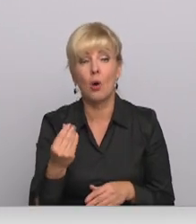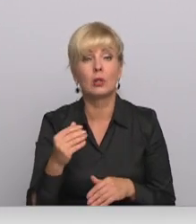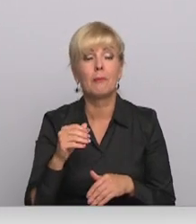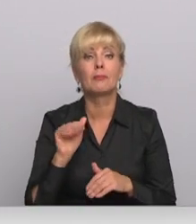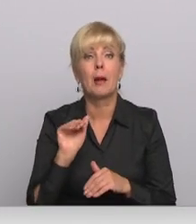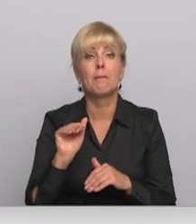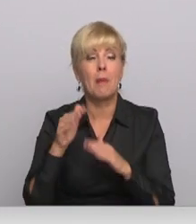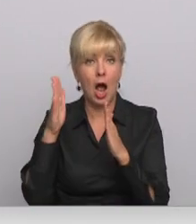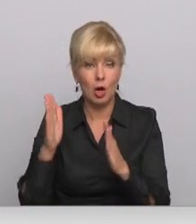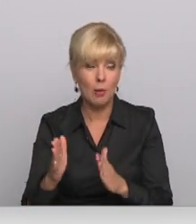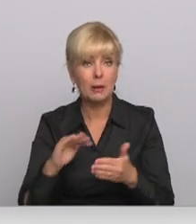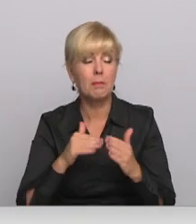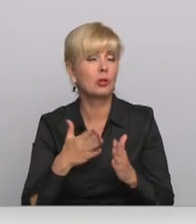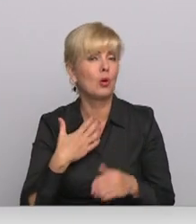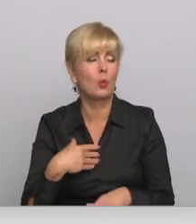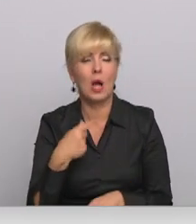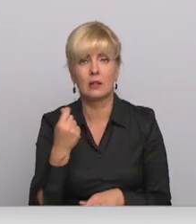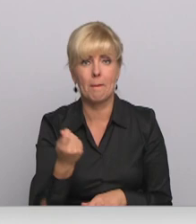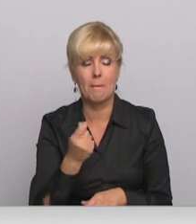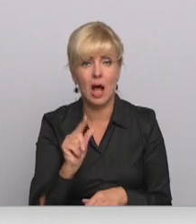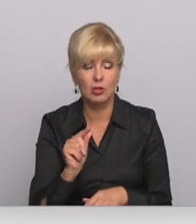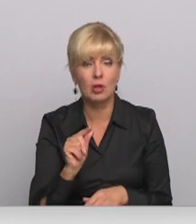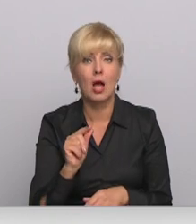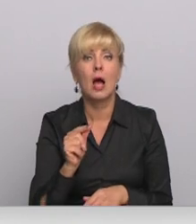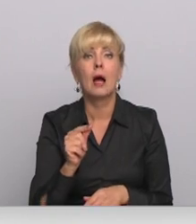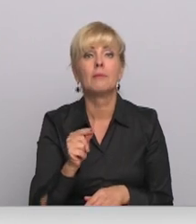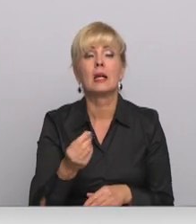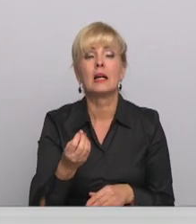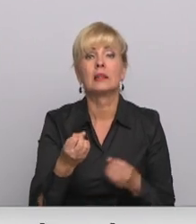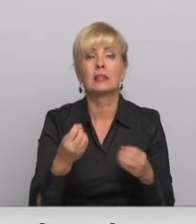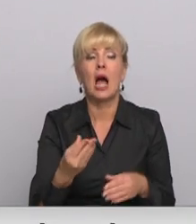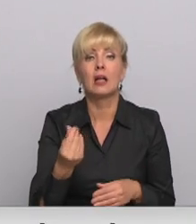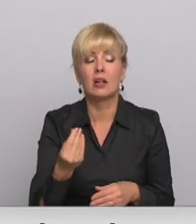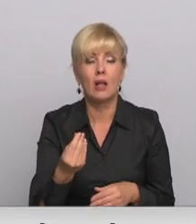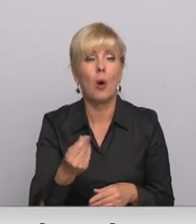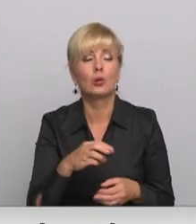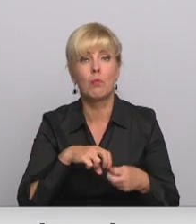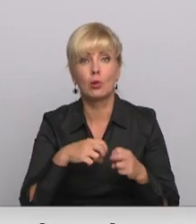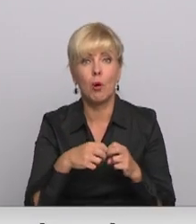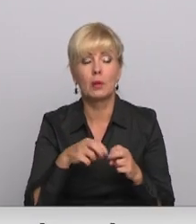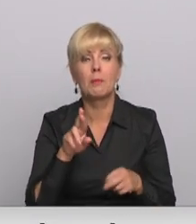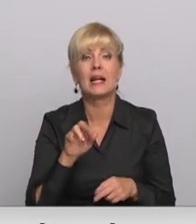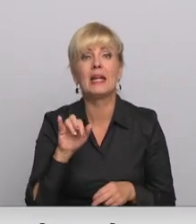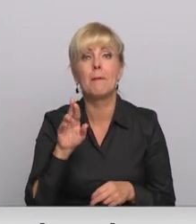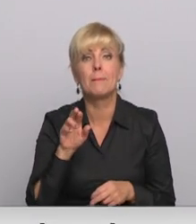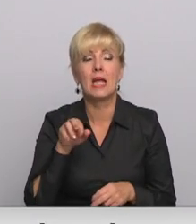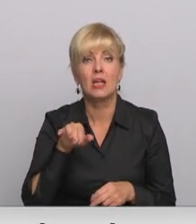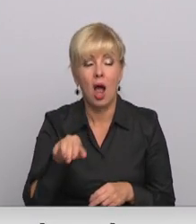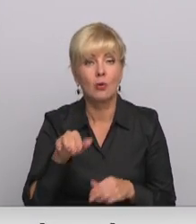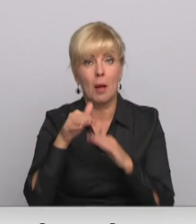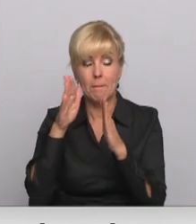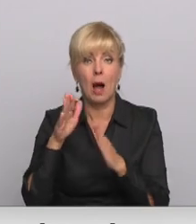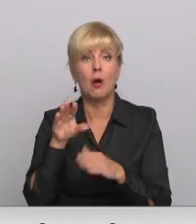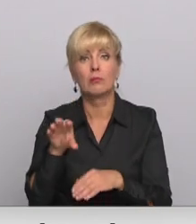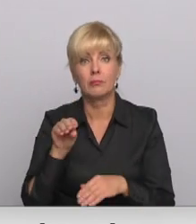Bankomātu pilsētā ir ļoti maz. Noņemt skaidru naudu arī problēma. Iegāju tagad Rimī. Noņemt nevar.